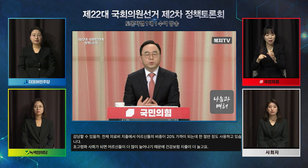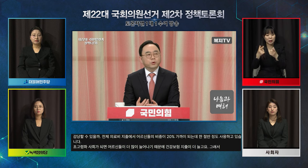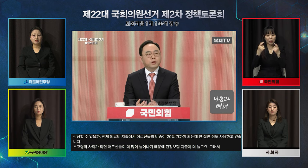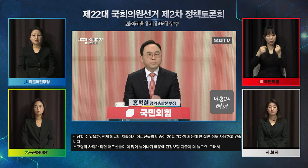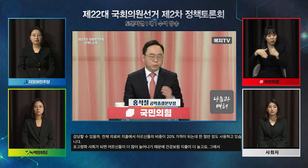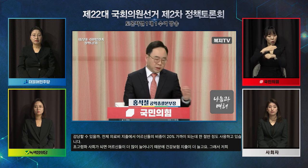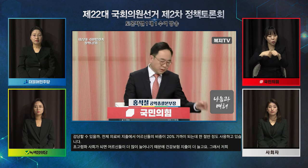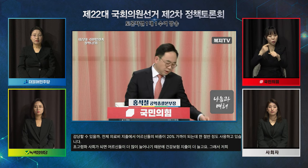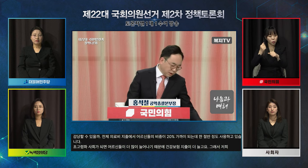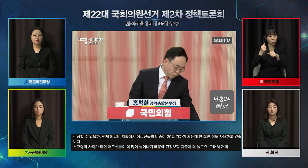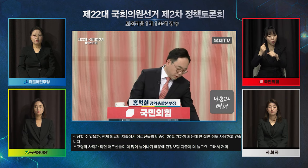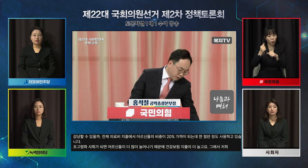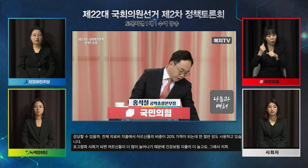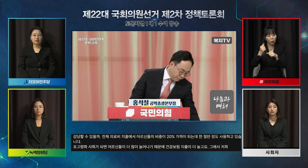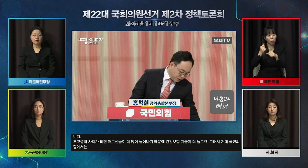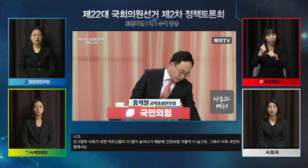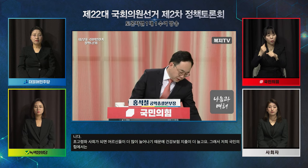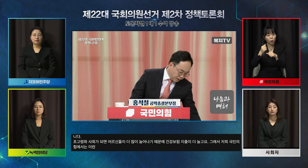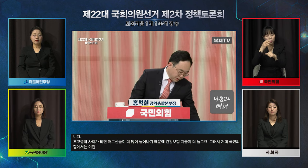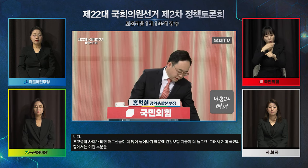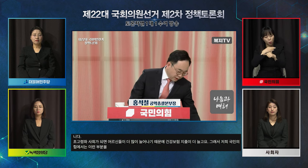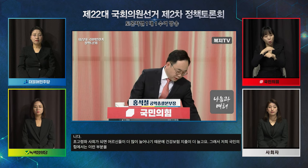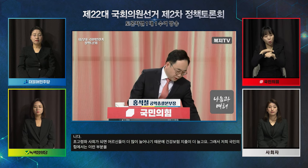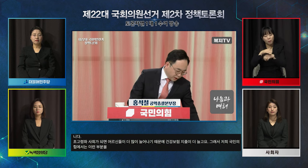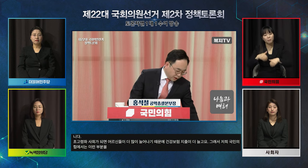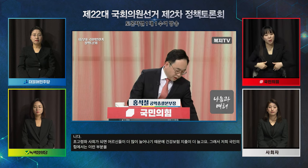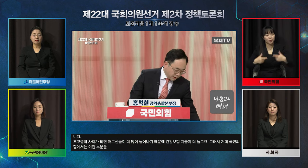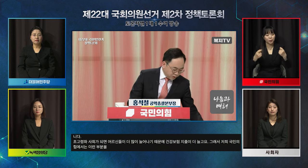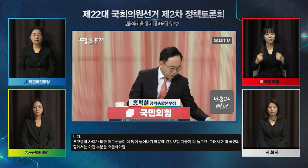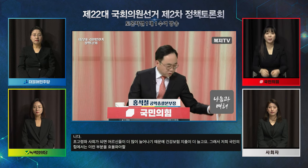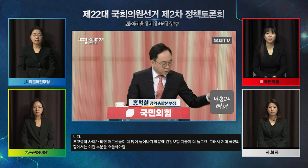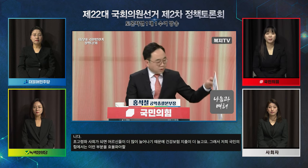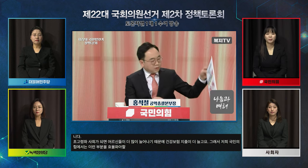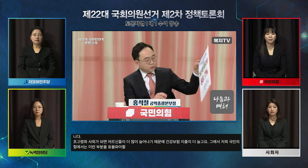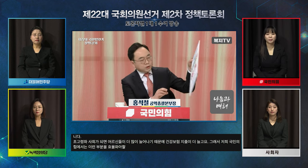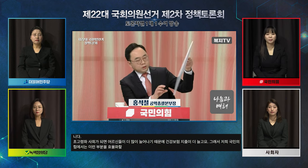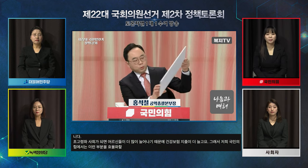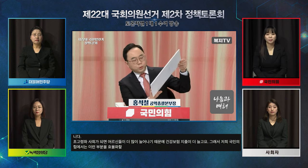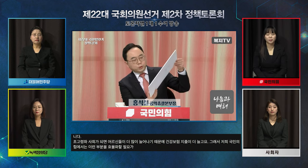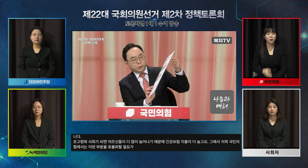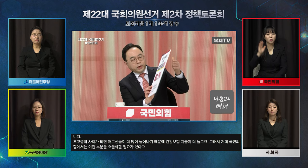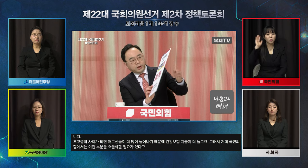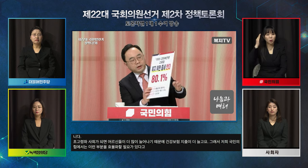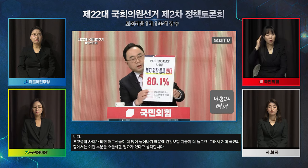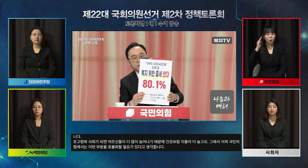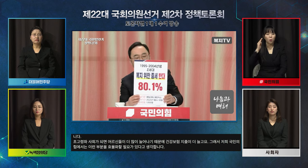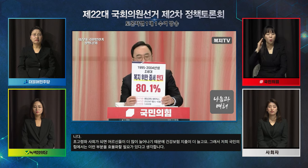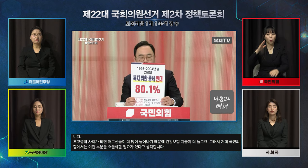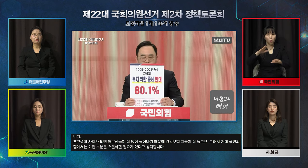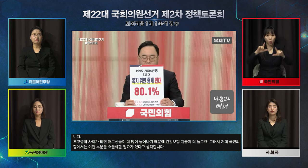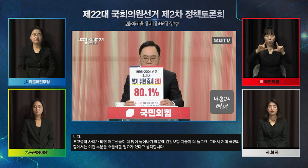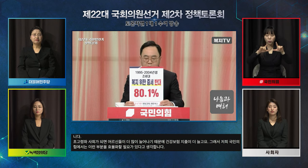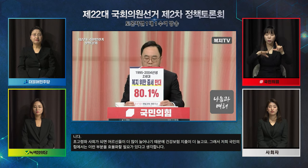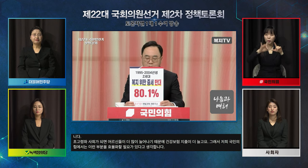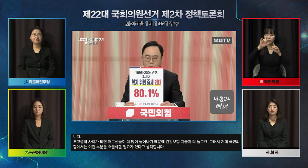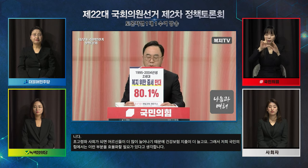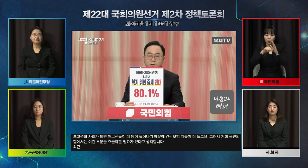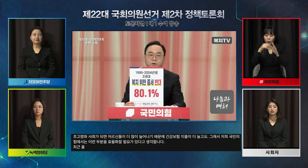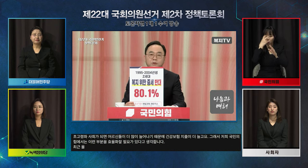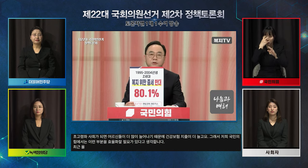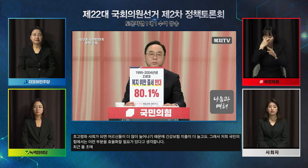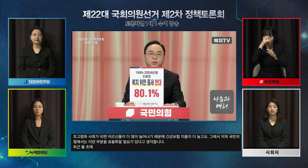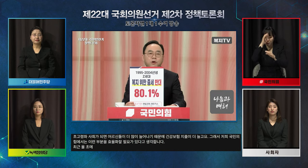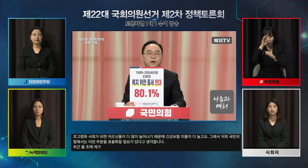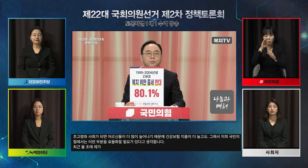부분들을 좀 효율화할 필요가 있다고 생각을 합니다. 제가 최근 올 초에 조사된 걸